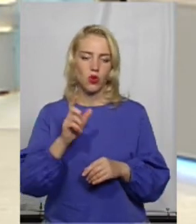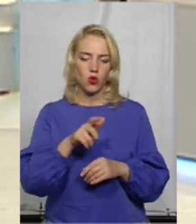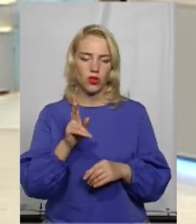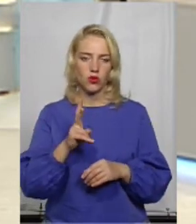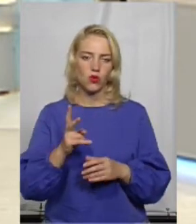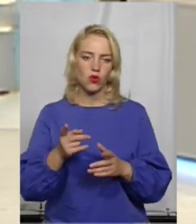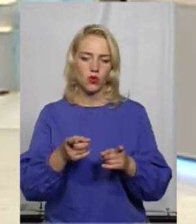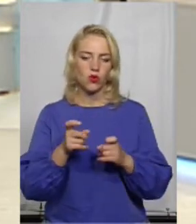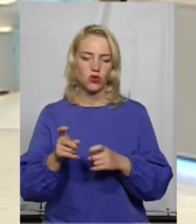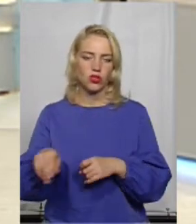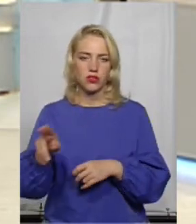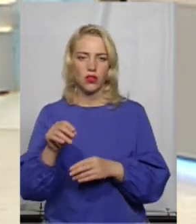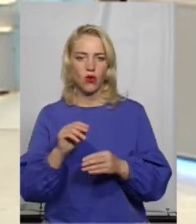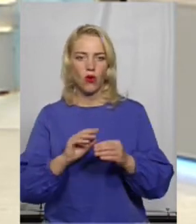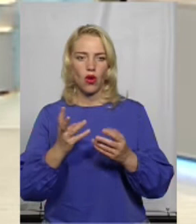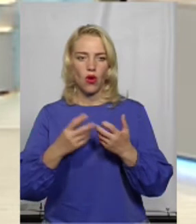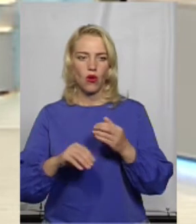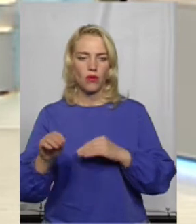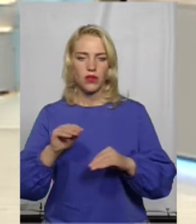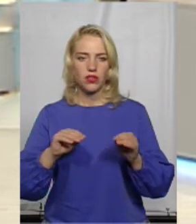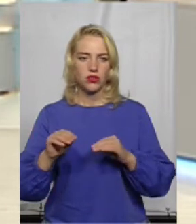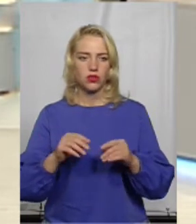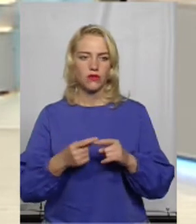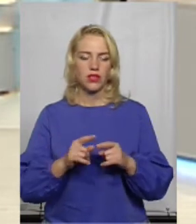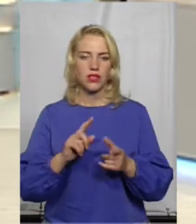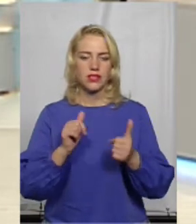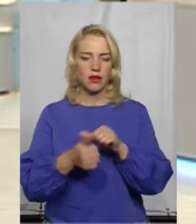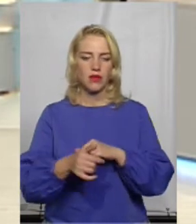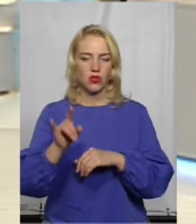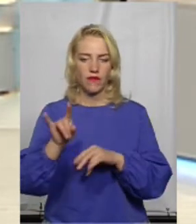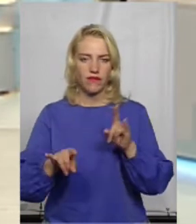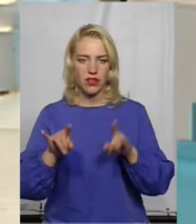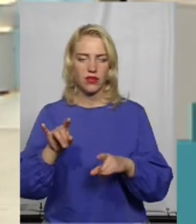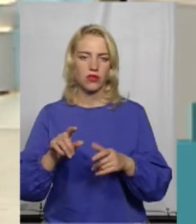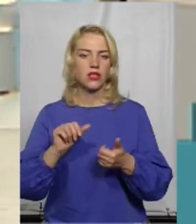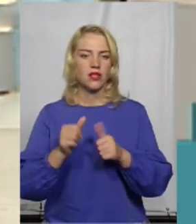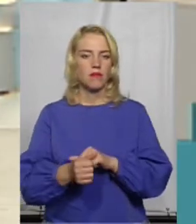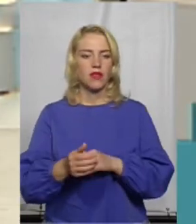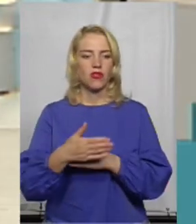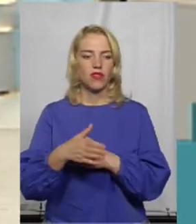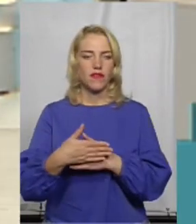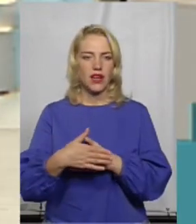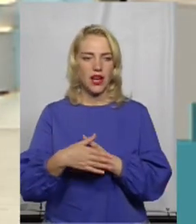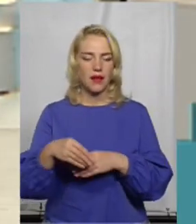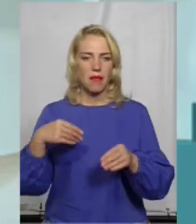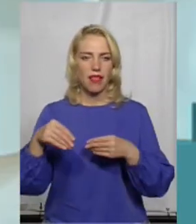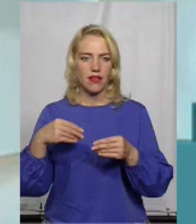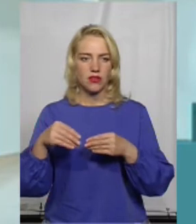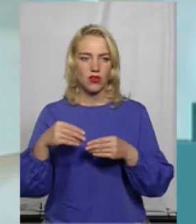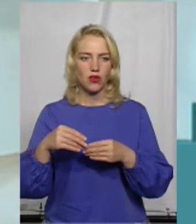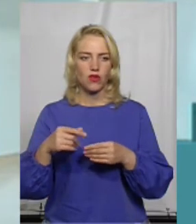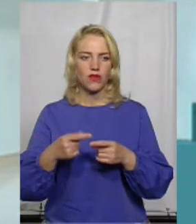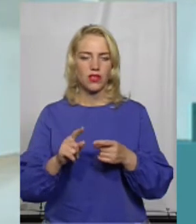також до облаштування, це заміна вікон, заміна дверей металопластикових, це була така